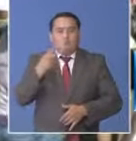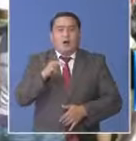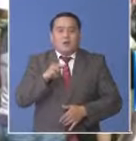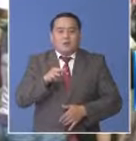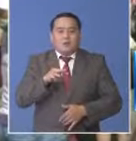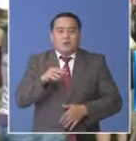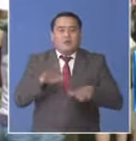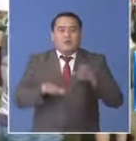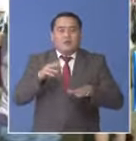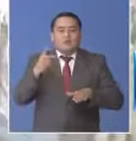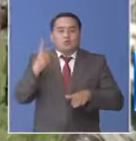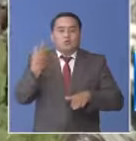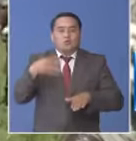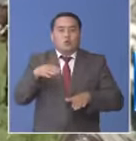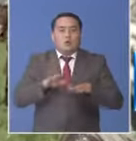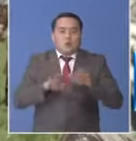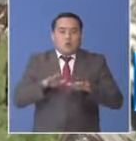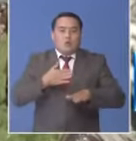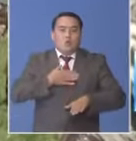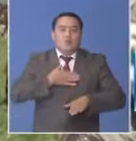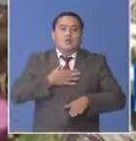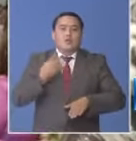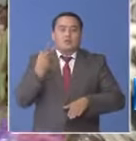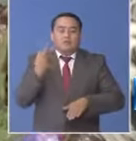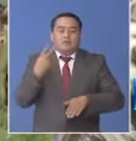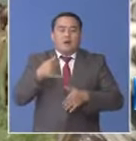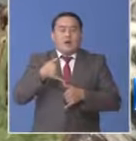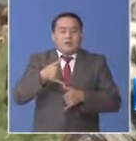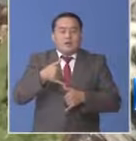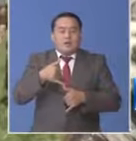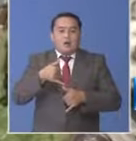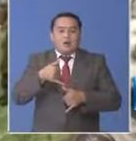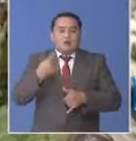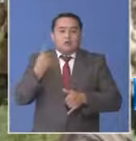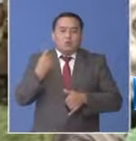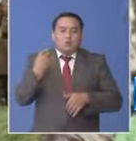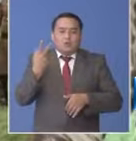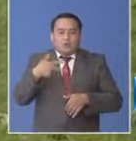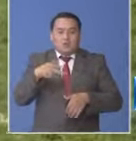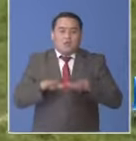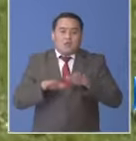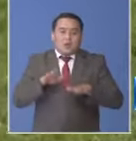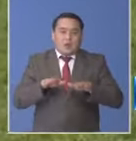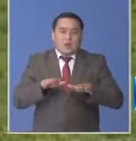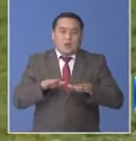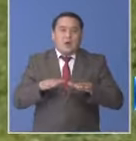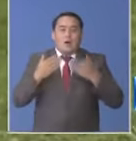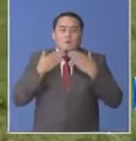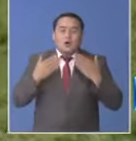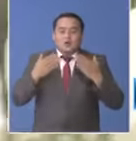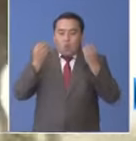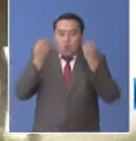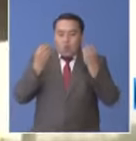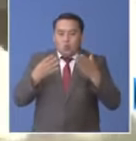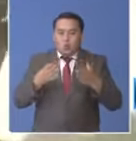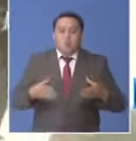вес 140 килограммов. Мой рост 2 метра 5 сантиметров, вес 130 килограммов. В последние годы культура